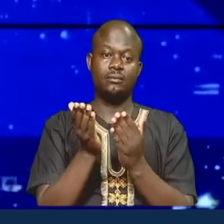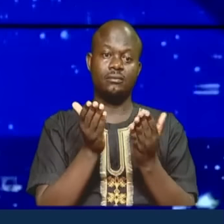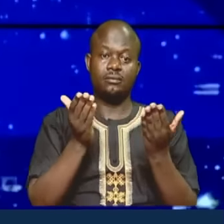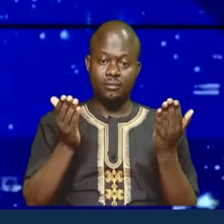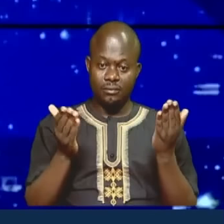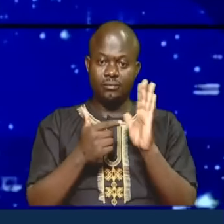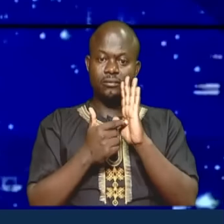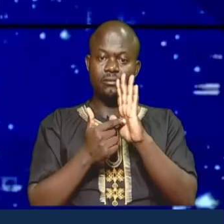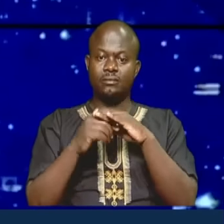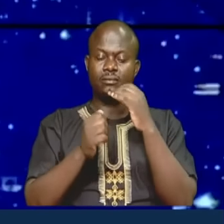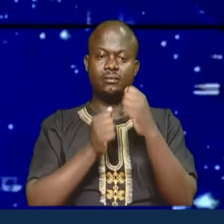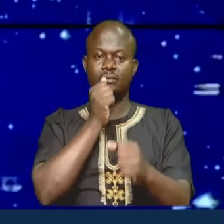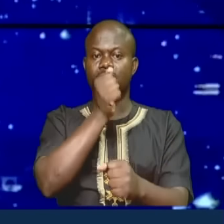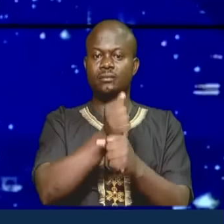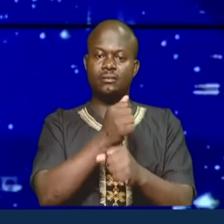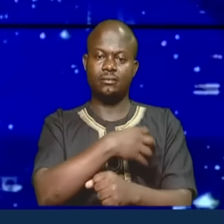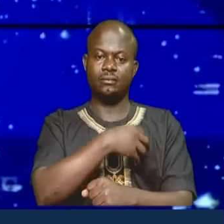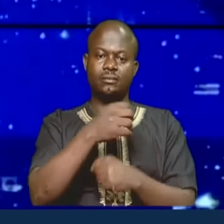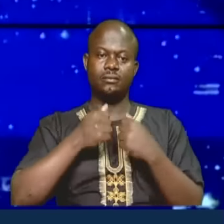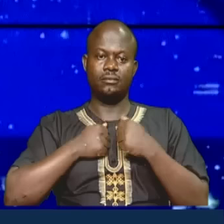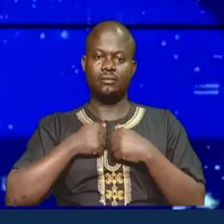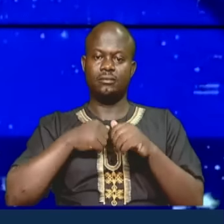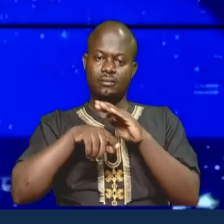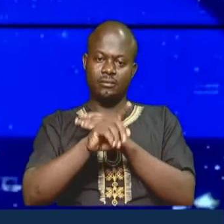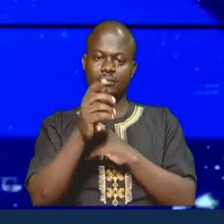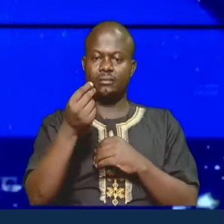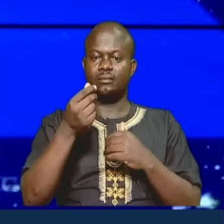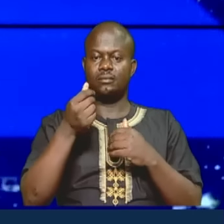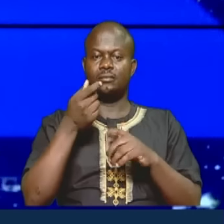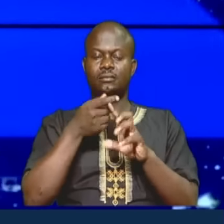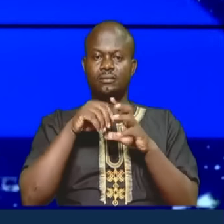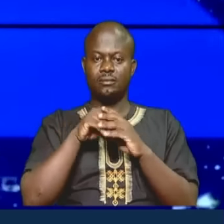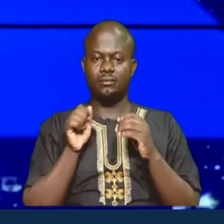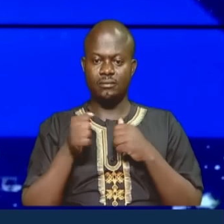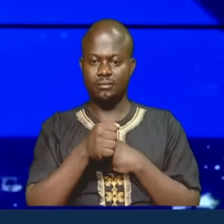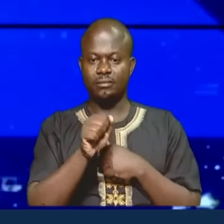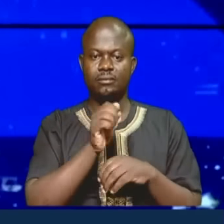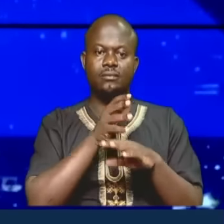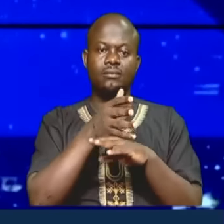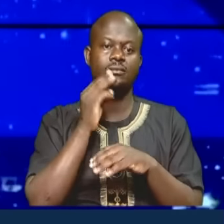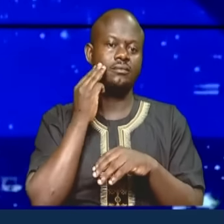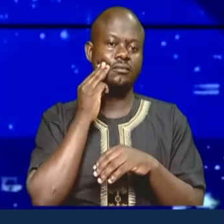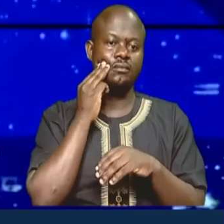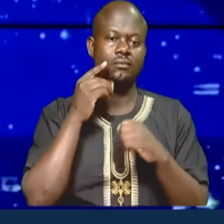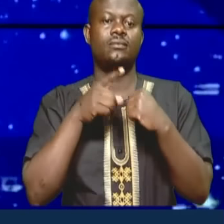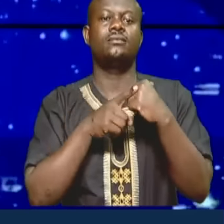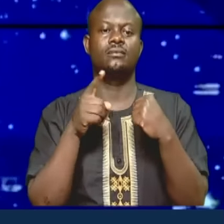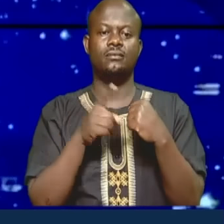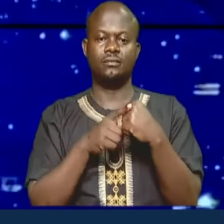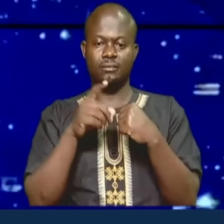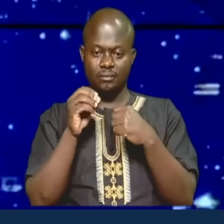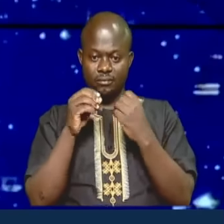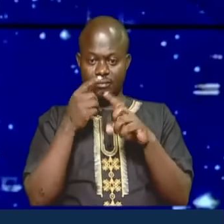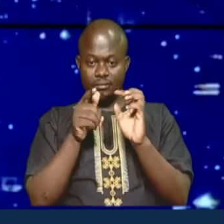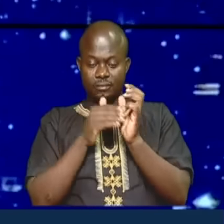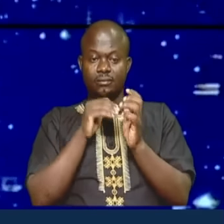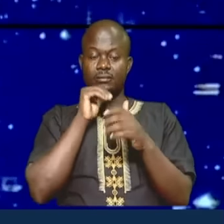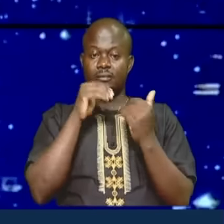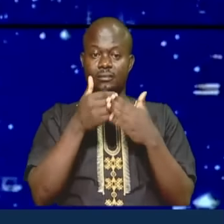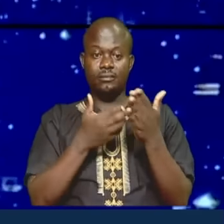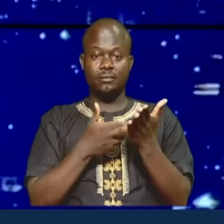bugaragaza ko muri uyu mwaka ubukungu bw'u Rwanda buzinjiza amafaranga aturutse mu kerarugendo arenga miliyoni 366 ariko ntabwo